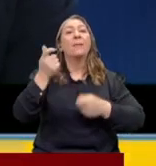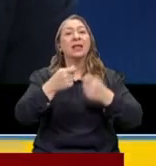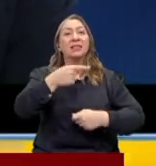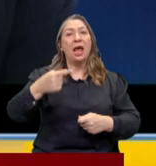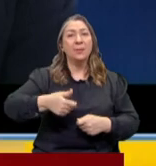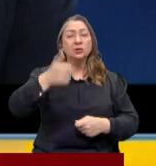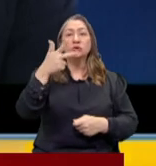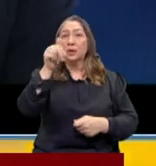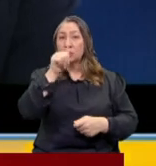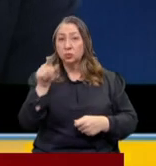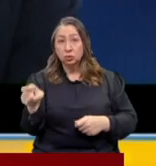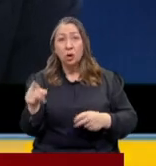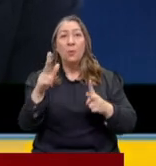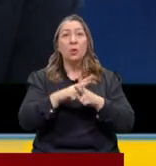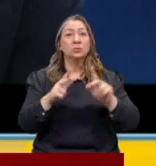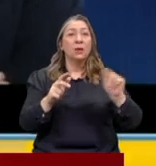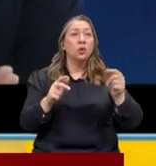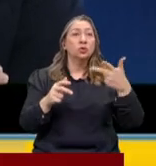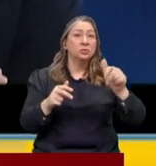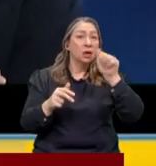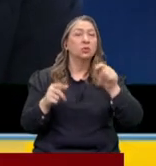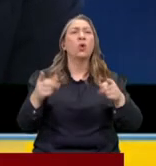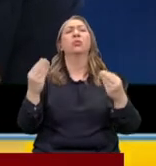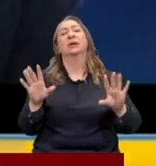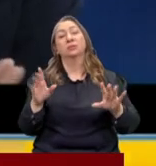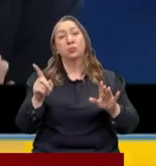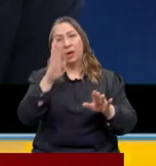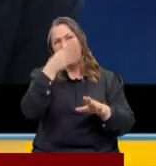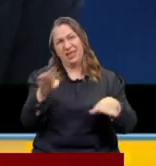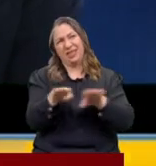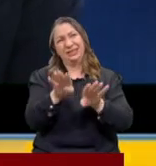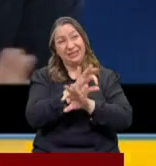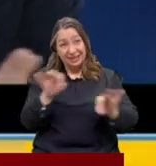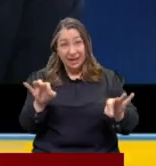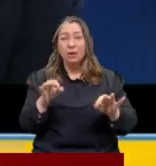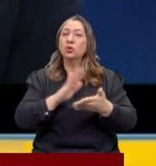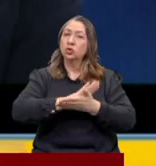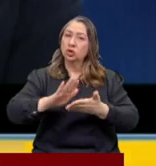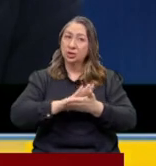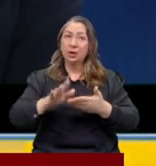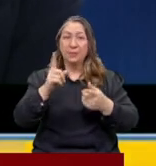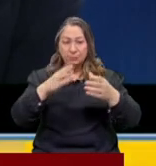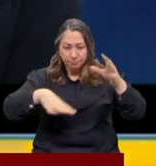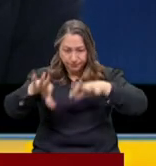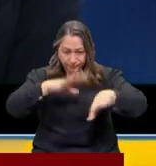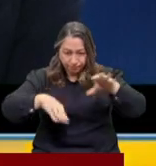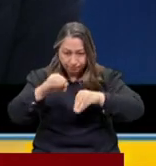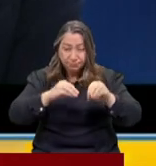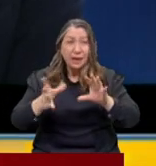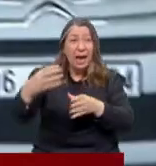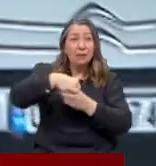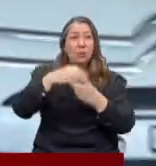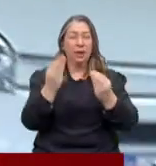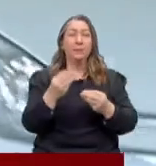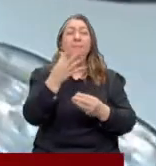daire başkanı 3600, polis memuru 3600, bu olmaz. Bu adaletsizlikleri giderecek bir düzenlemeyi, kapsamlı bir düzenlemeyi